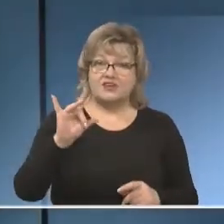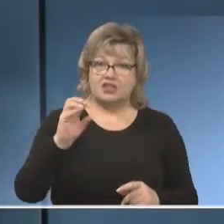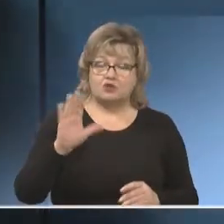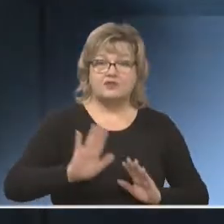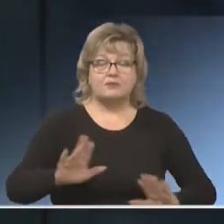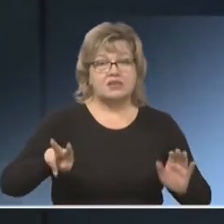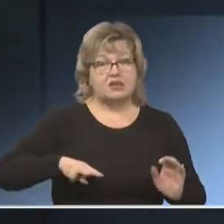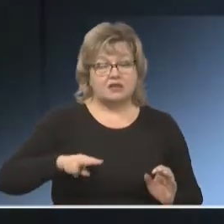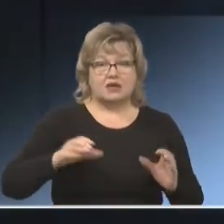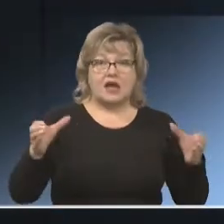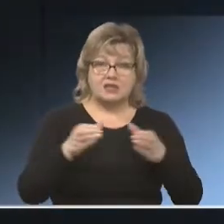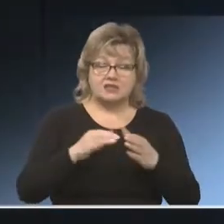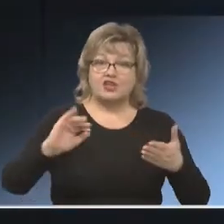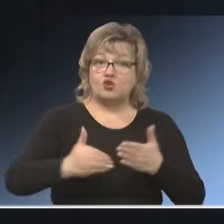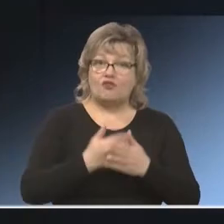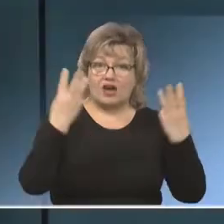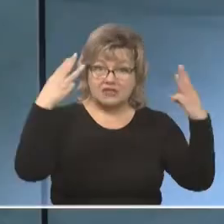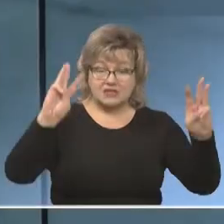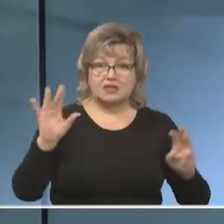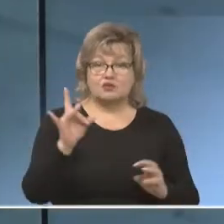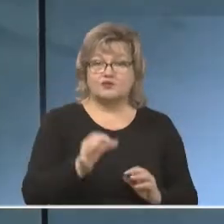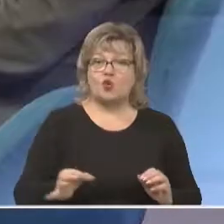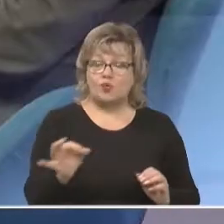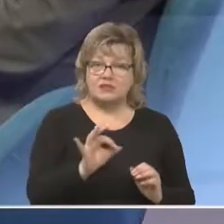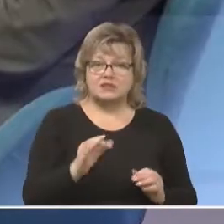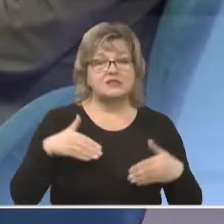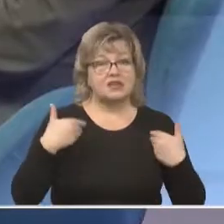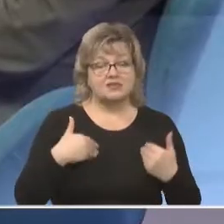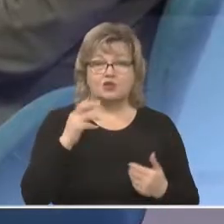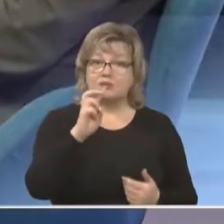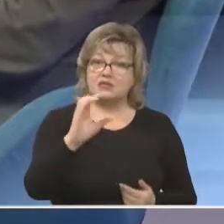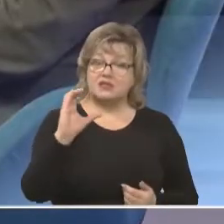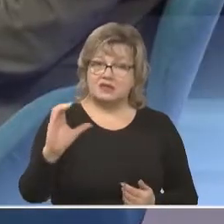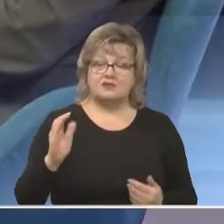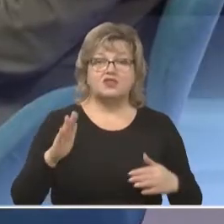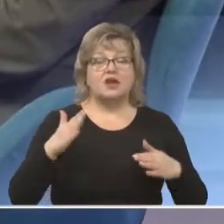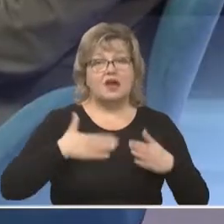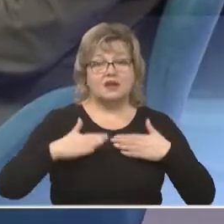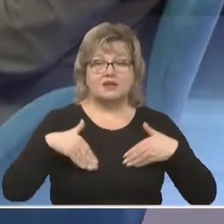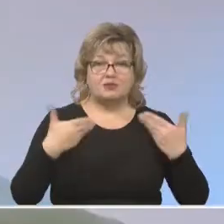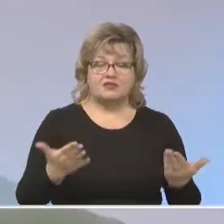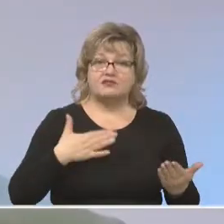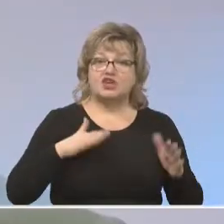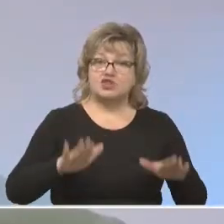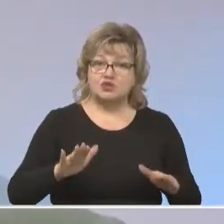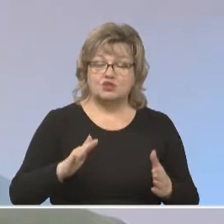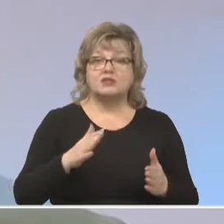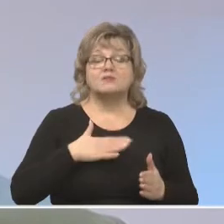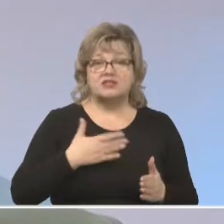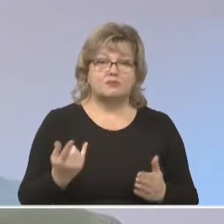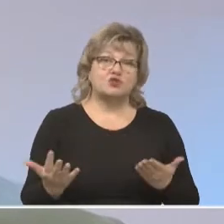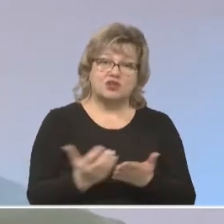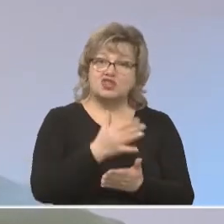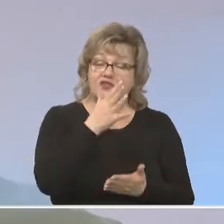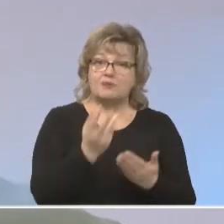заместитель директора агентства инноваций Ростовской области. Здравствуйте, Борис Сергеевич. Рада приветствовать вас в нашей студии. Спасибо, что нашли время и пришли к